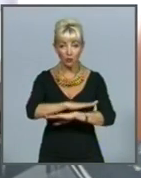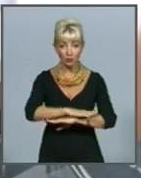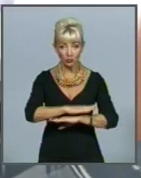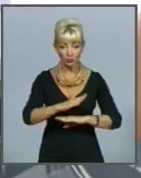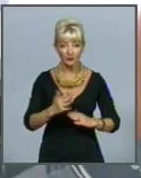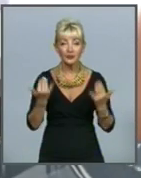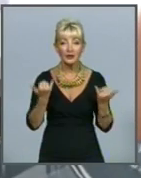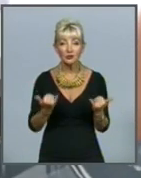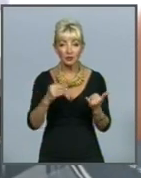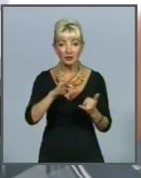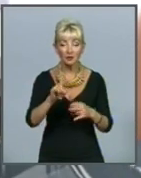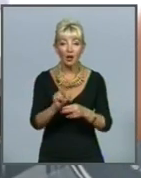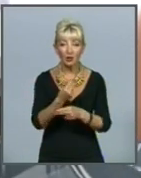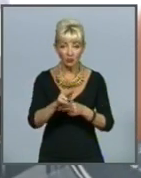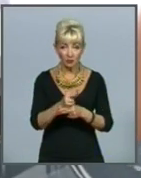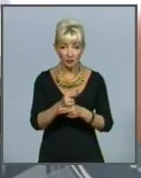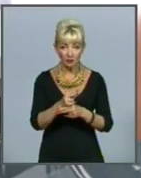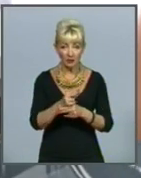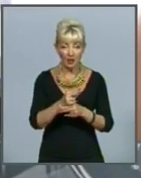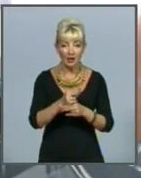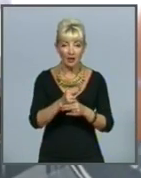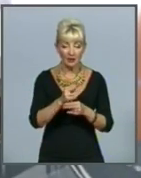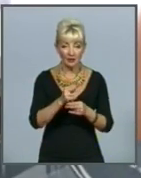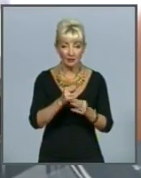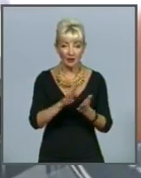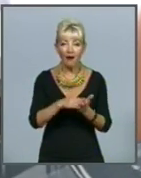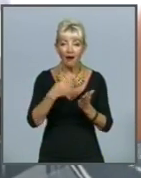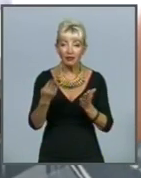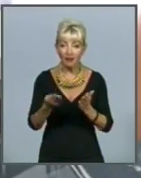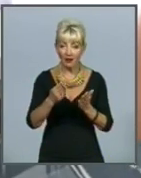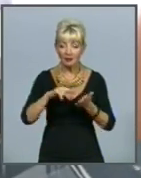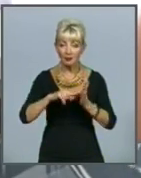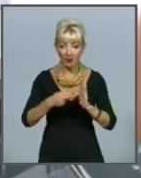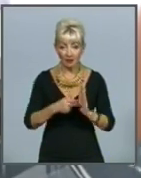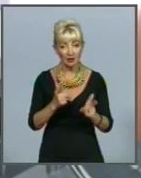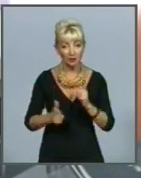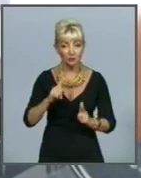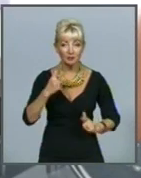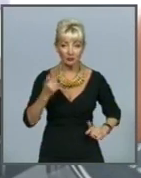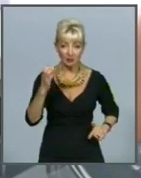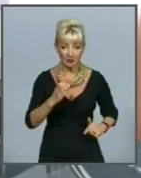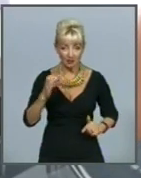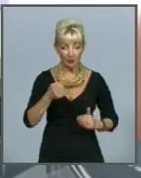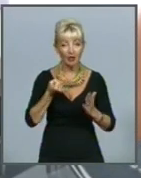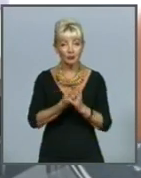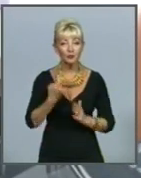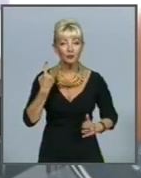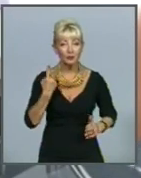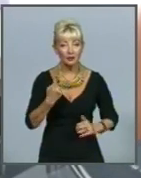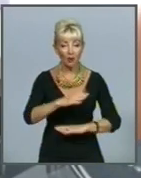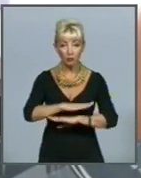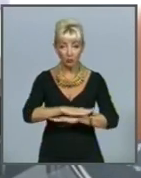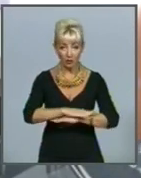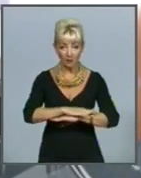коригуємо календарні плани, готуємось до 1 вересня, до першого уроку,